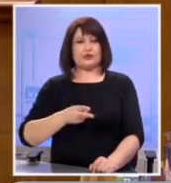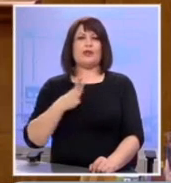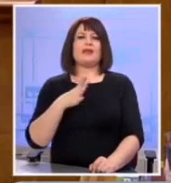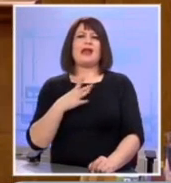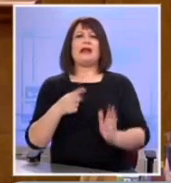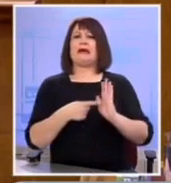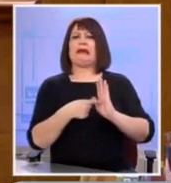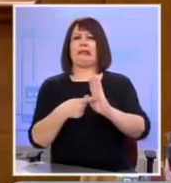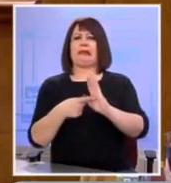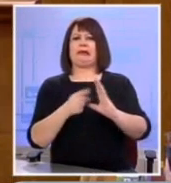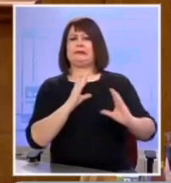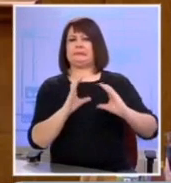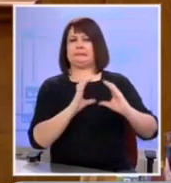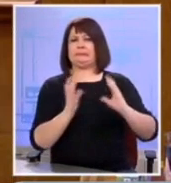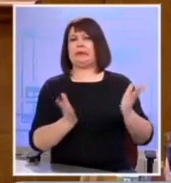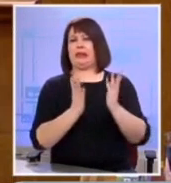επικοινωνιακούς και άλλους λόγους.